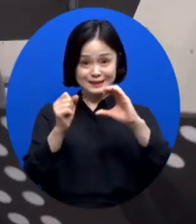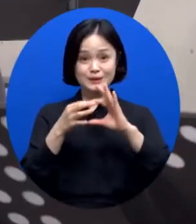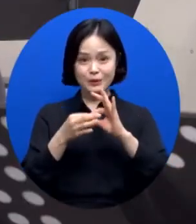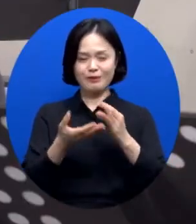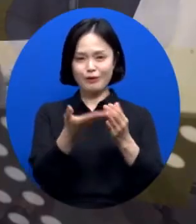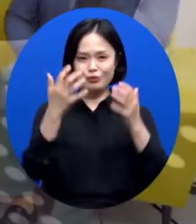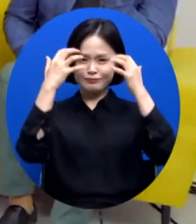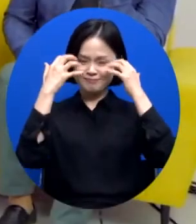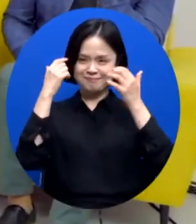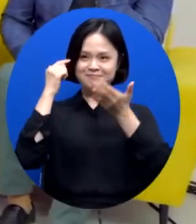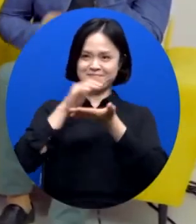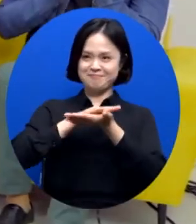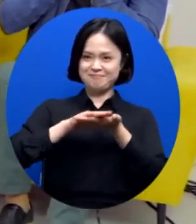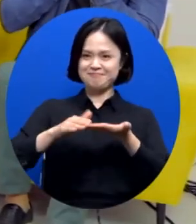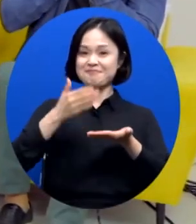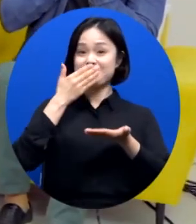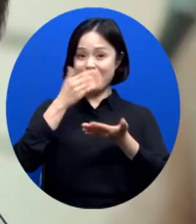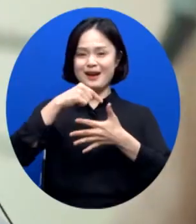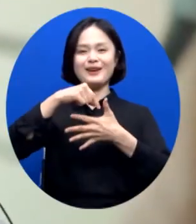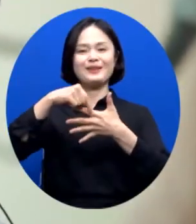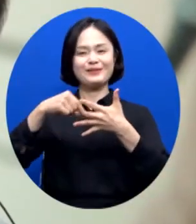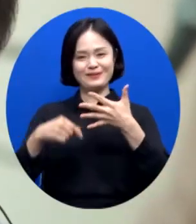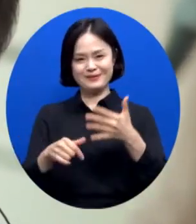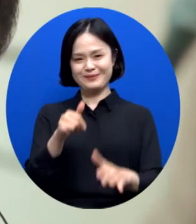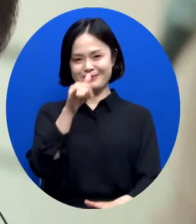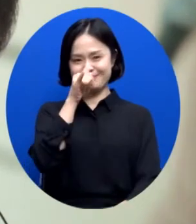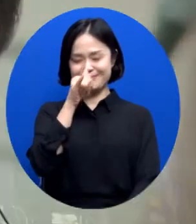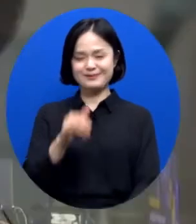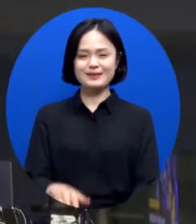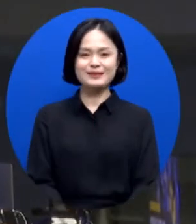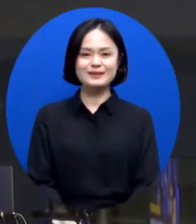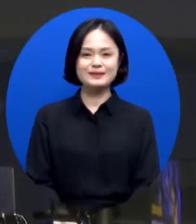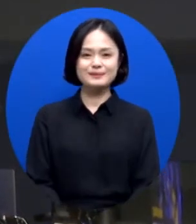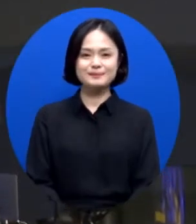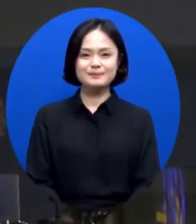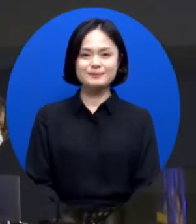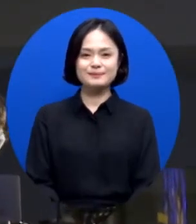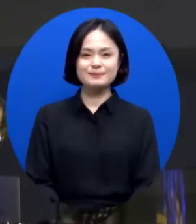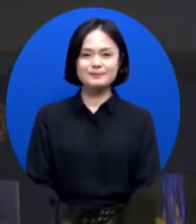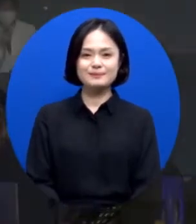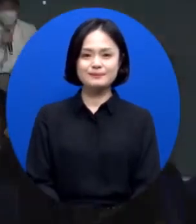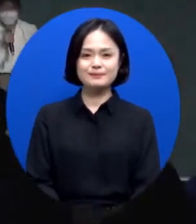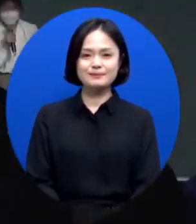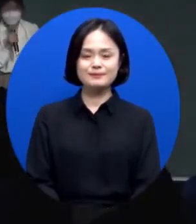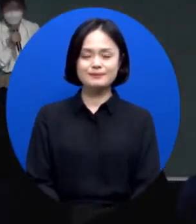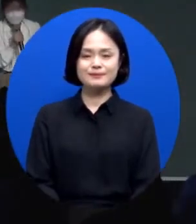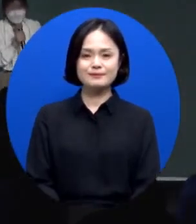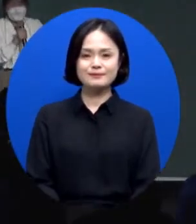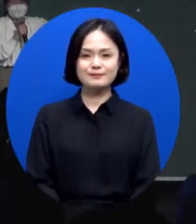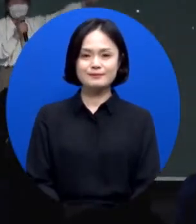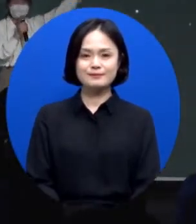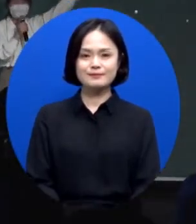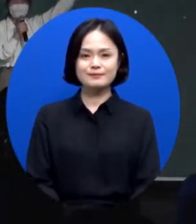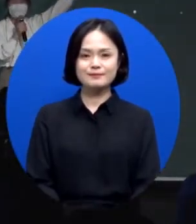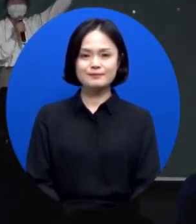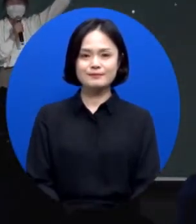잊을 만큼 시원하고 명쾌한 여름을 선사할 예정입니다. CTS 뉴스 이현지입니다.